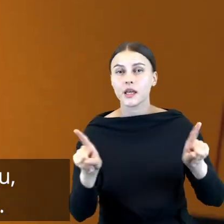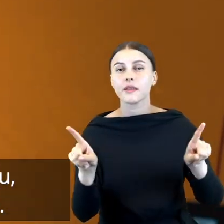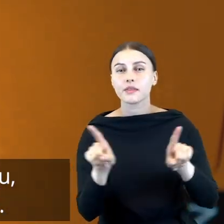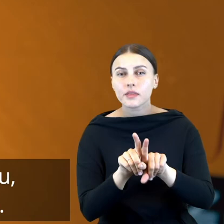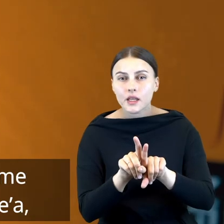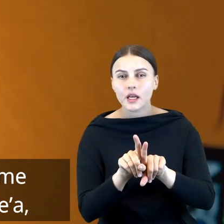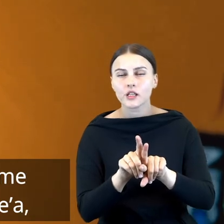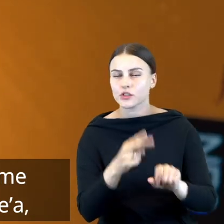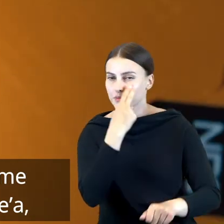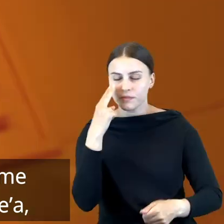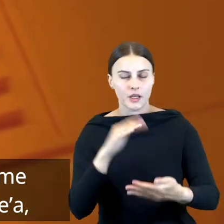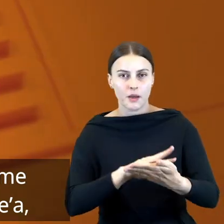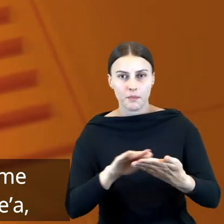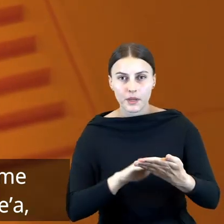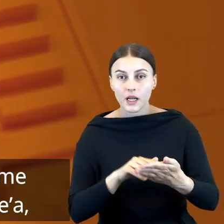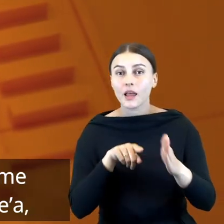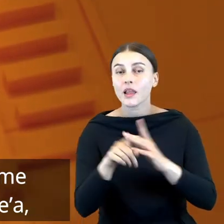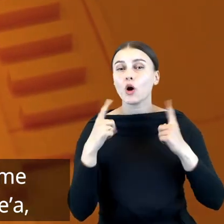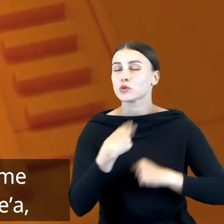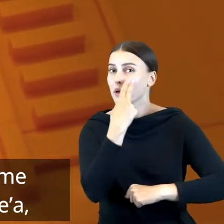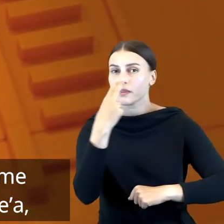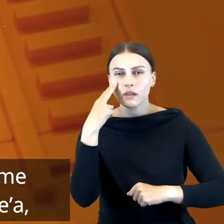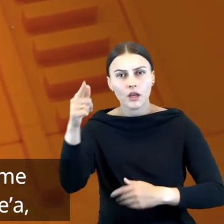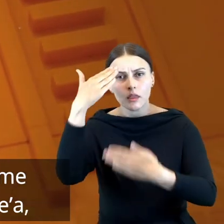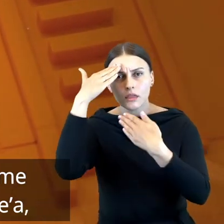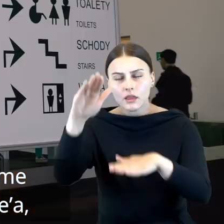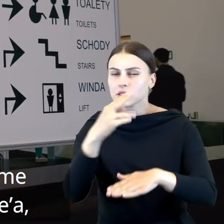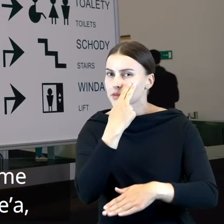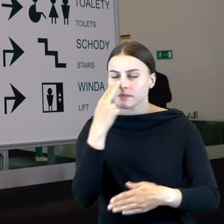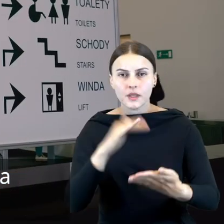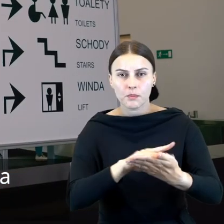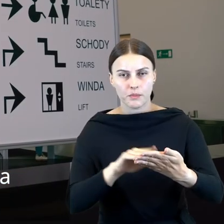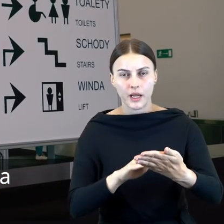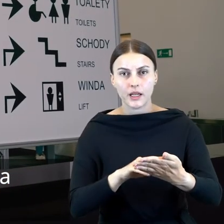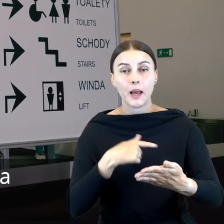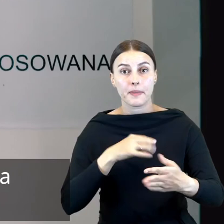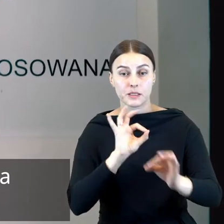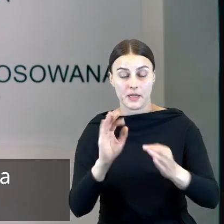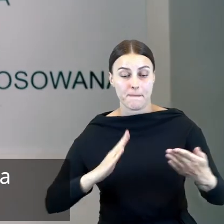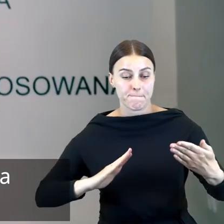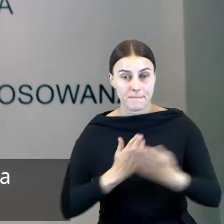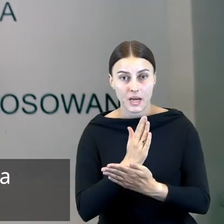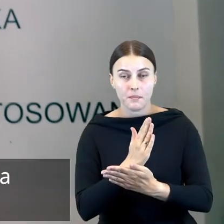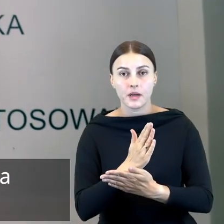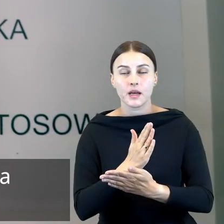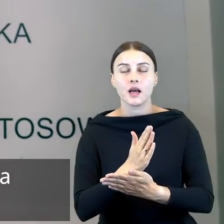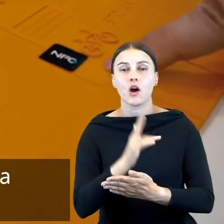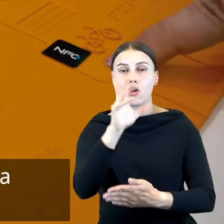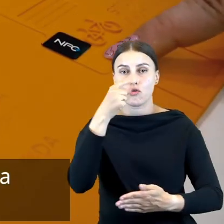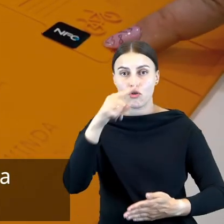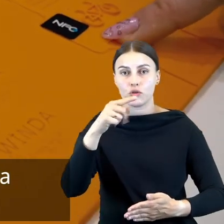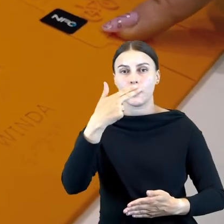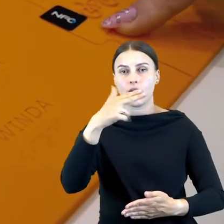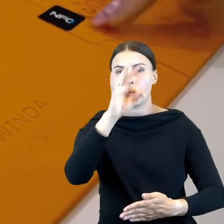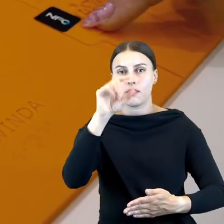druku, jak i w alfabecie Braille'a. Dla osób, które są niewidome, ale nie znają alfabetu Braille'a, mapa została wyposażona